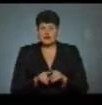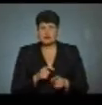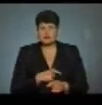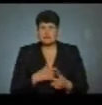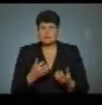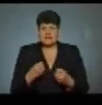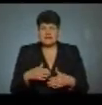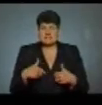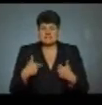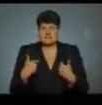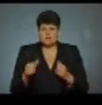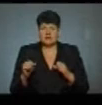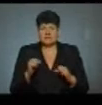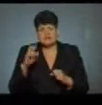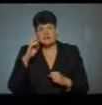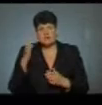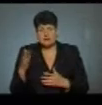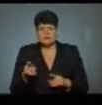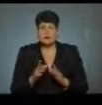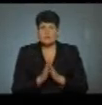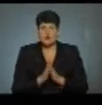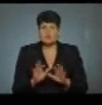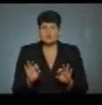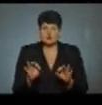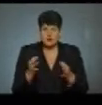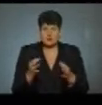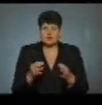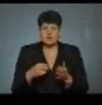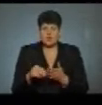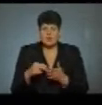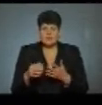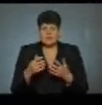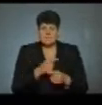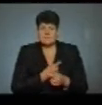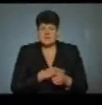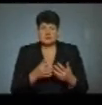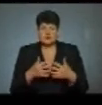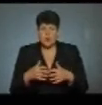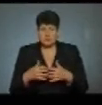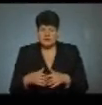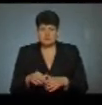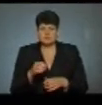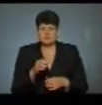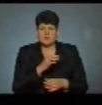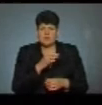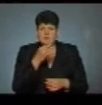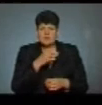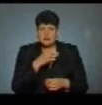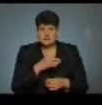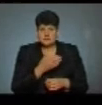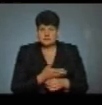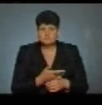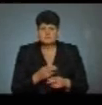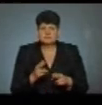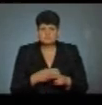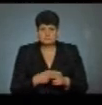прийняли звернення до керівництва держави. Вони просять дозволити закупляти медобладнання, засоби захисту та медикаменти для лікування коронавірусу